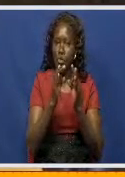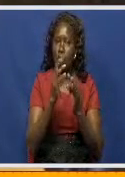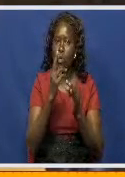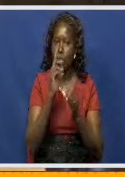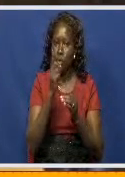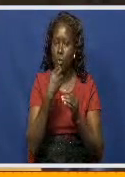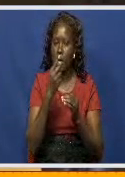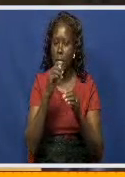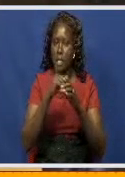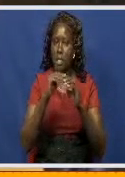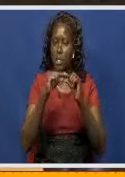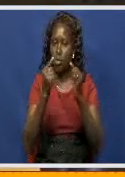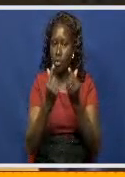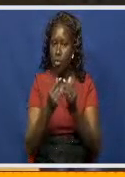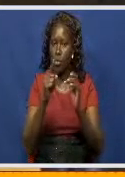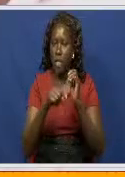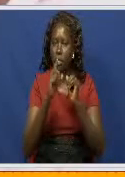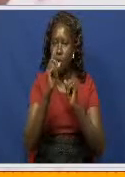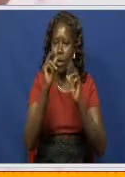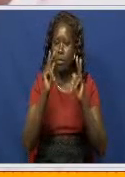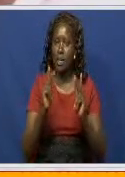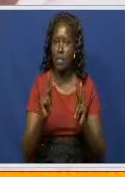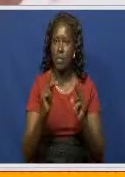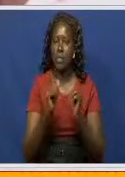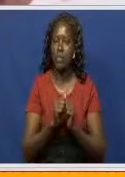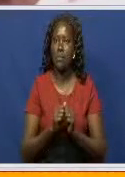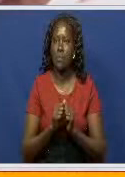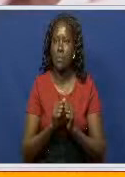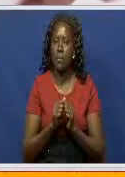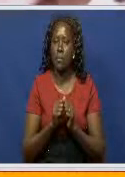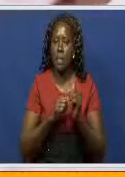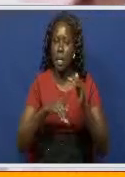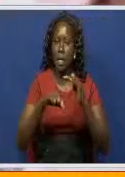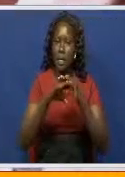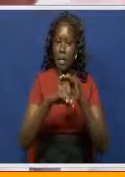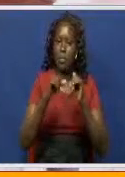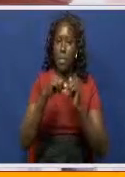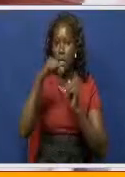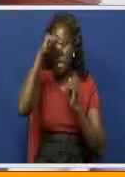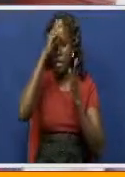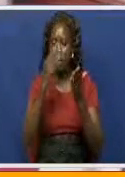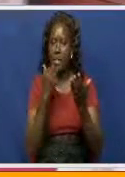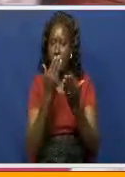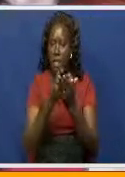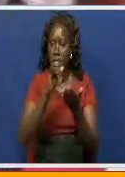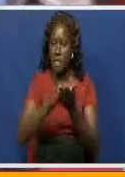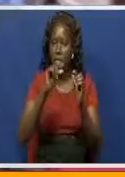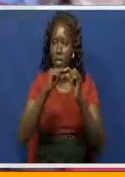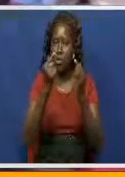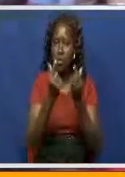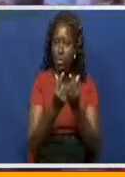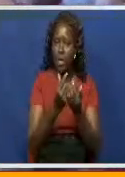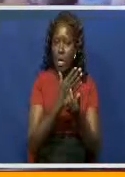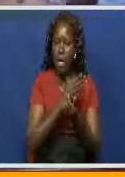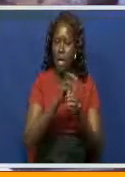vikundi kuliko ukiwa mtu binafsi Antone awe munini wa governor Ntutu na kathete Ruangiroro amona kinya